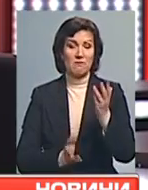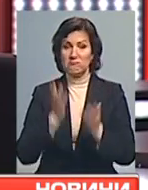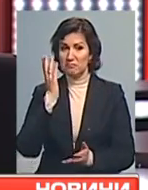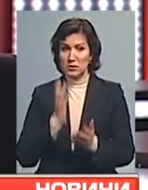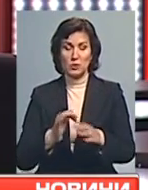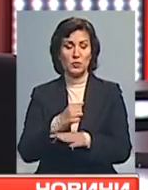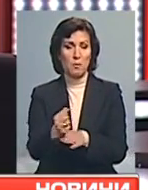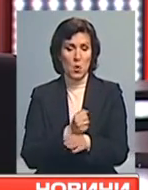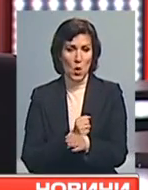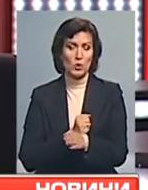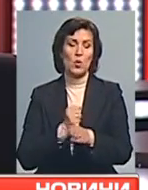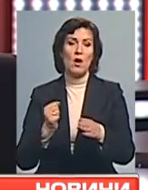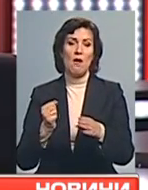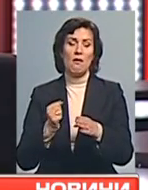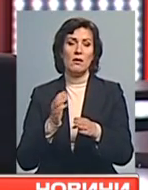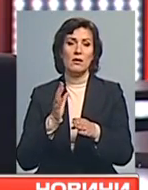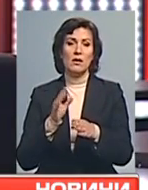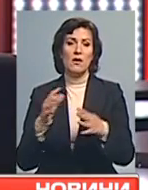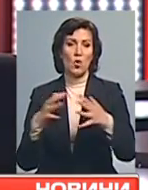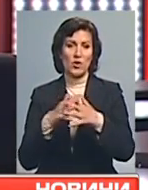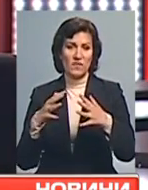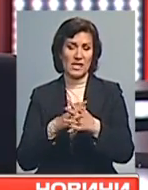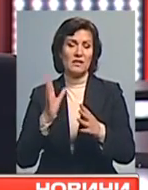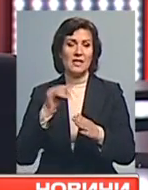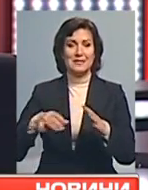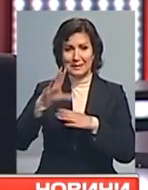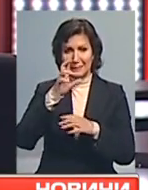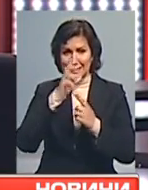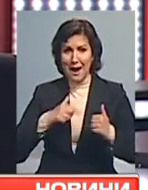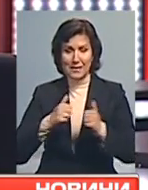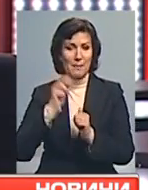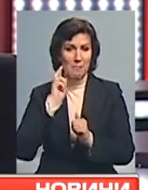збройного конфлікту Росії з країнами Балтії, НАТО надасть їм військову підтримку, сказала Меркель.